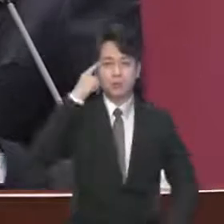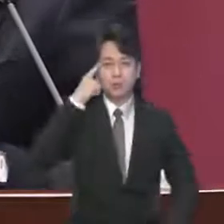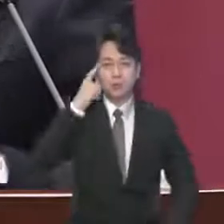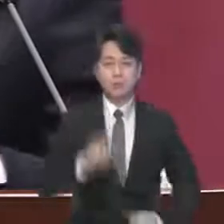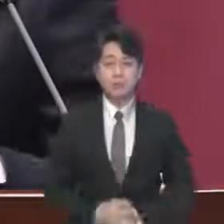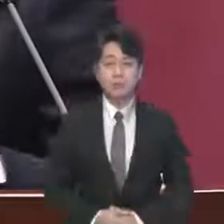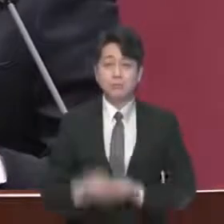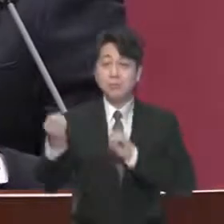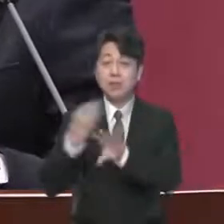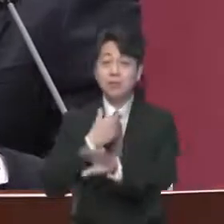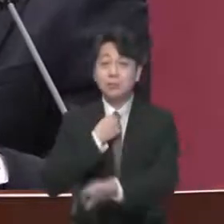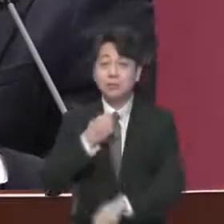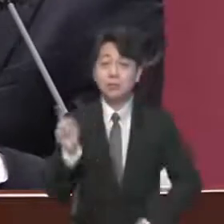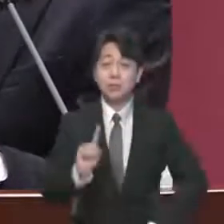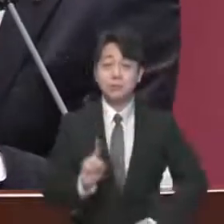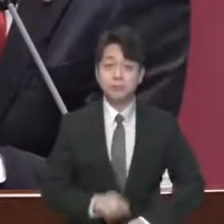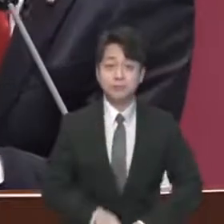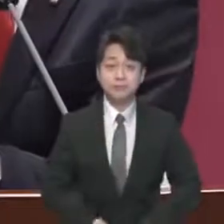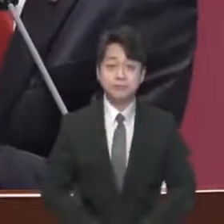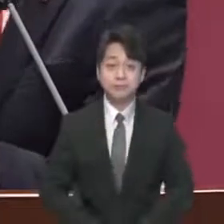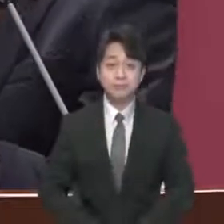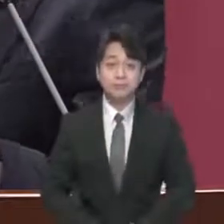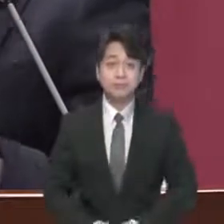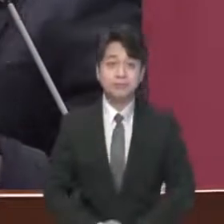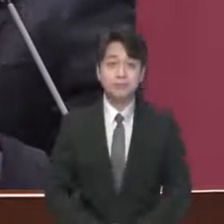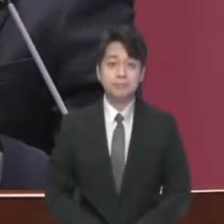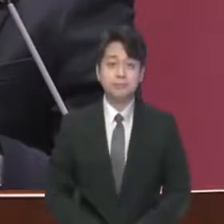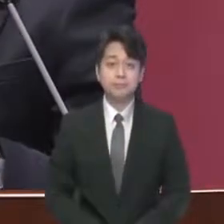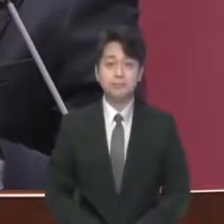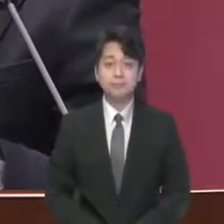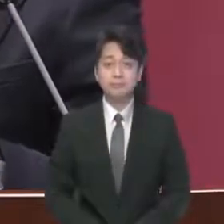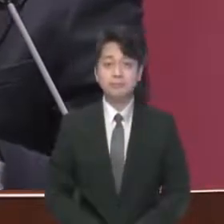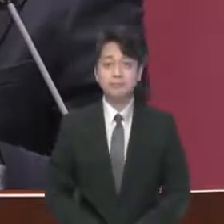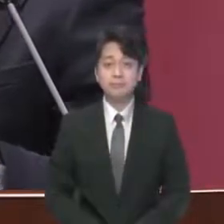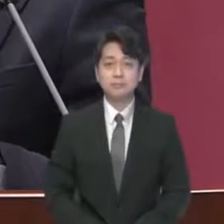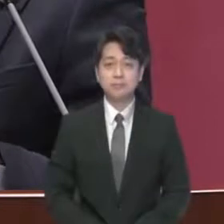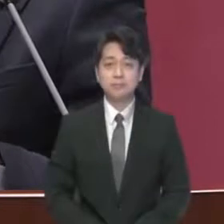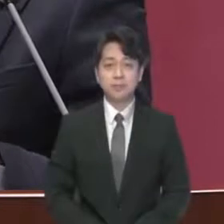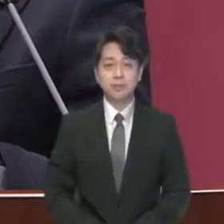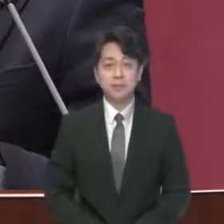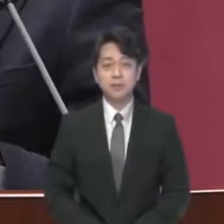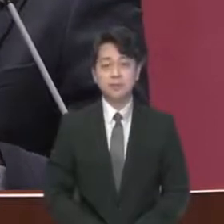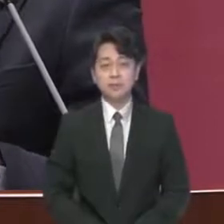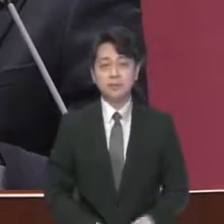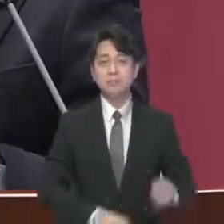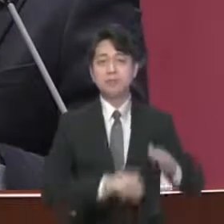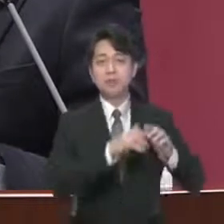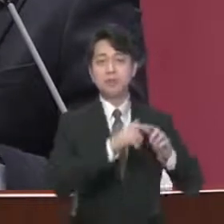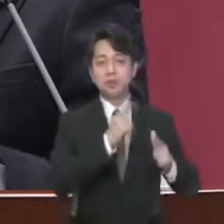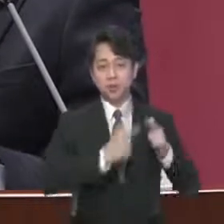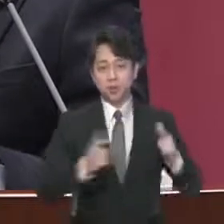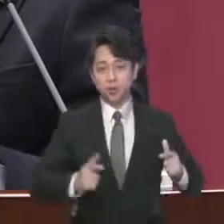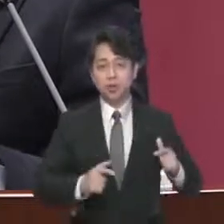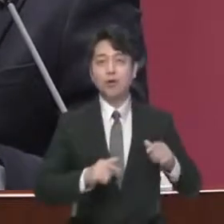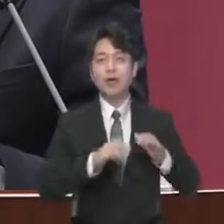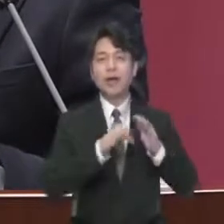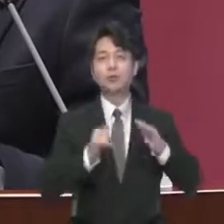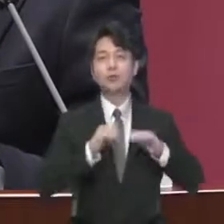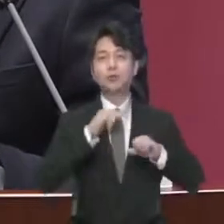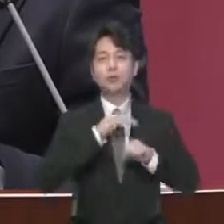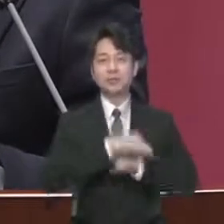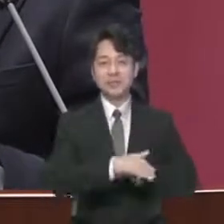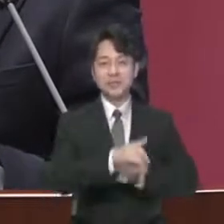아니 이런 뭐 여러 가지 다양한 유형의 가족 그 형태나 이런 것들이 있을 수는 있겠습니다만